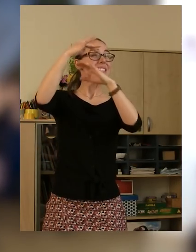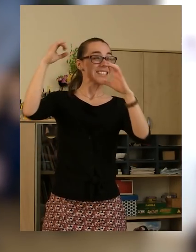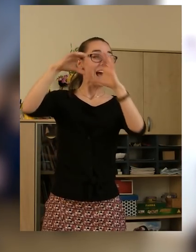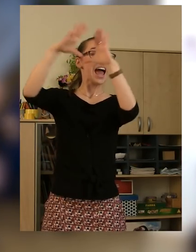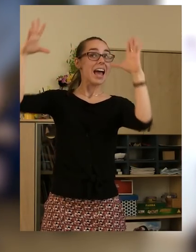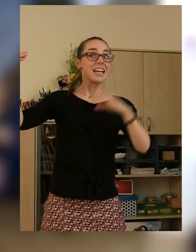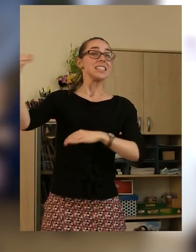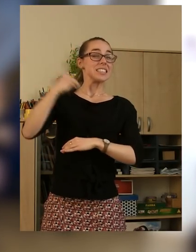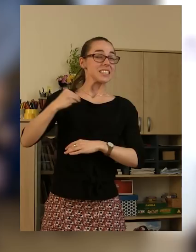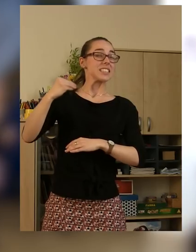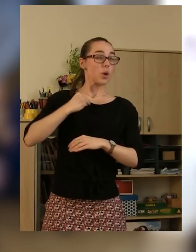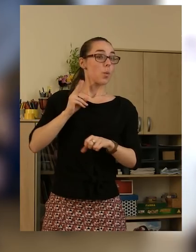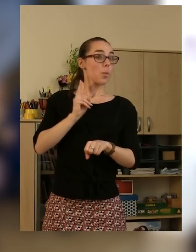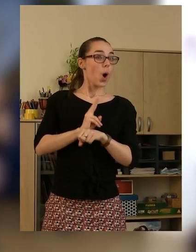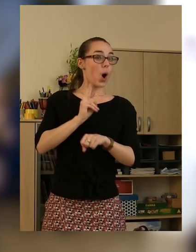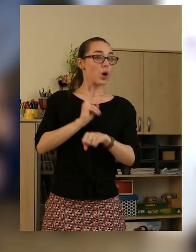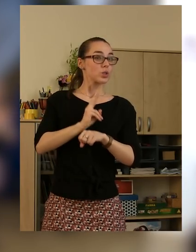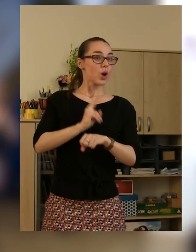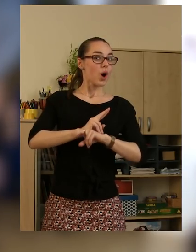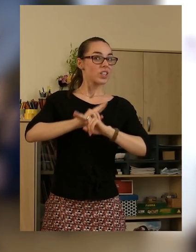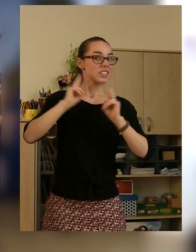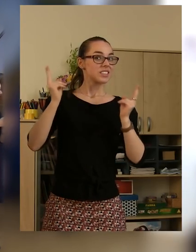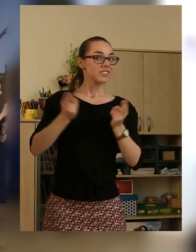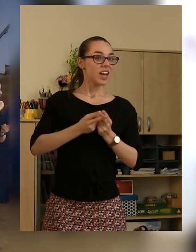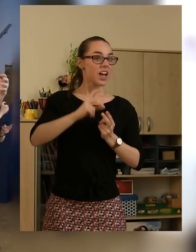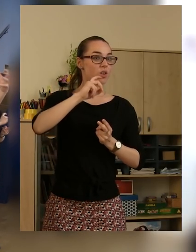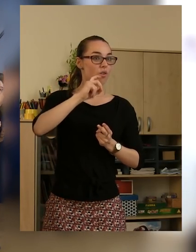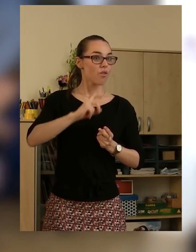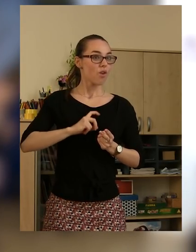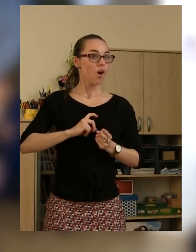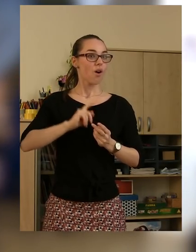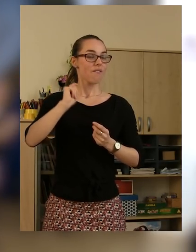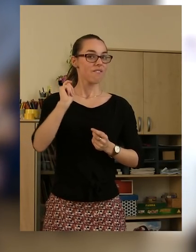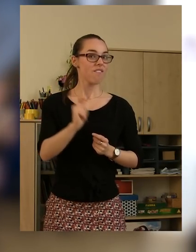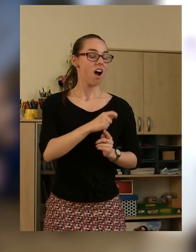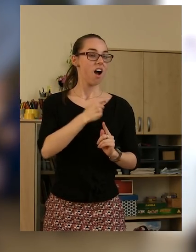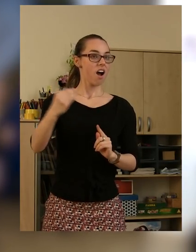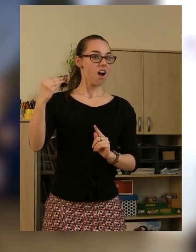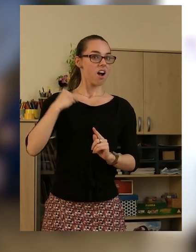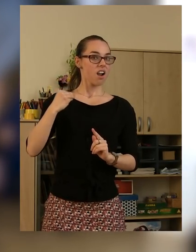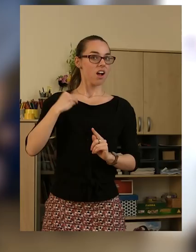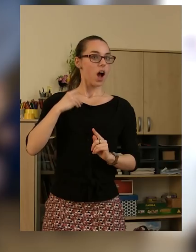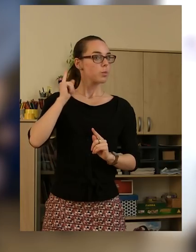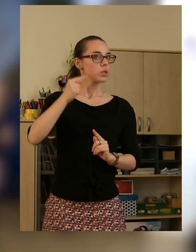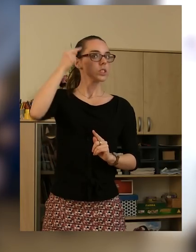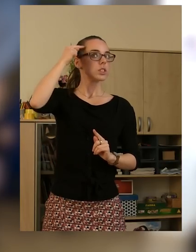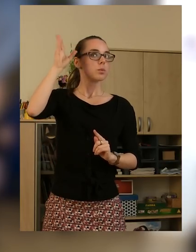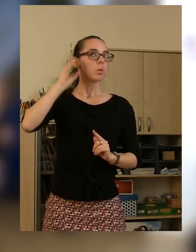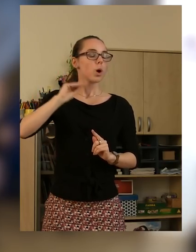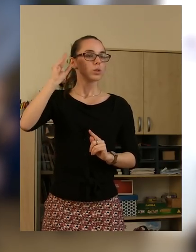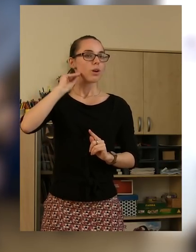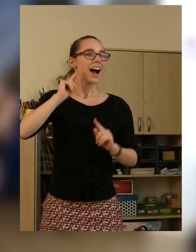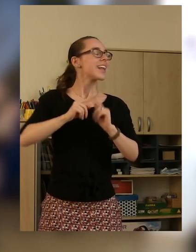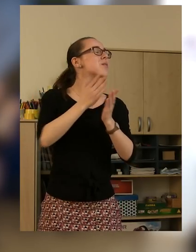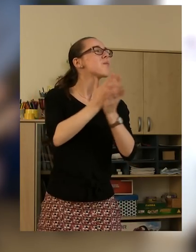My můžeme uvěřit tomu, jaksi sugestci společnosti, jo? My můžeme uvěřit tomu kolektivnímu duchu, my